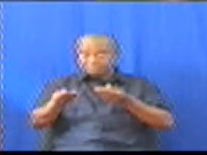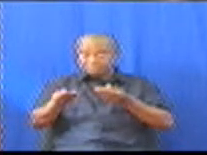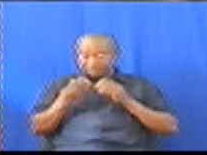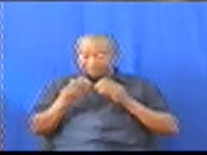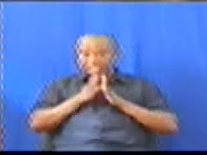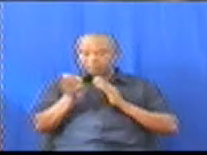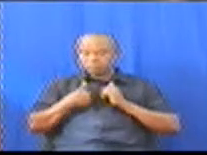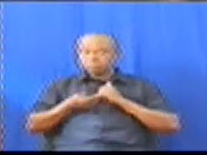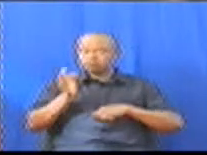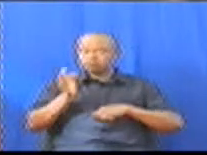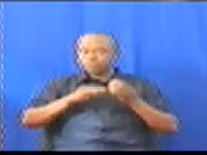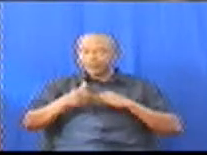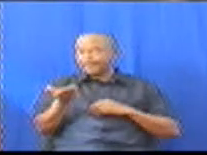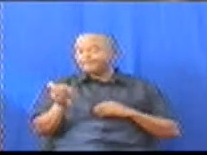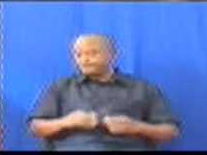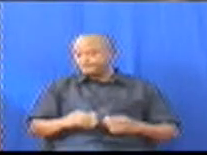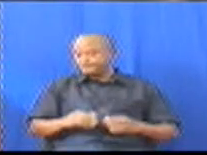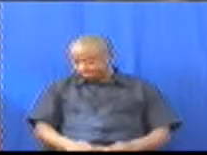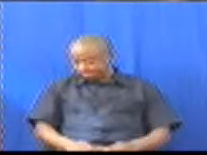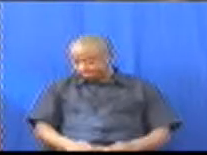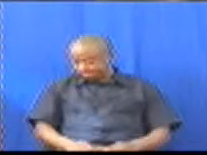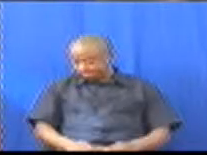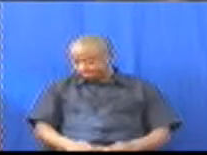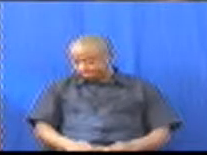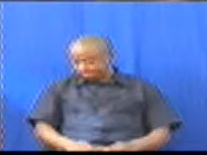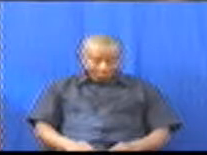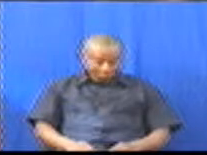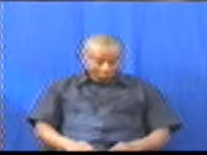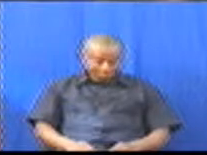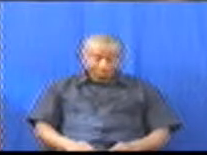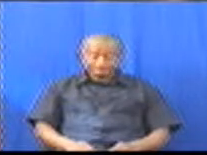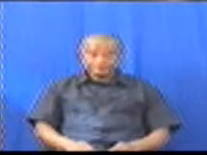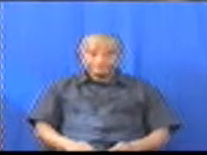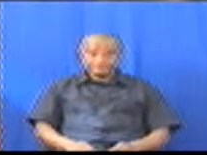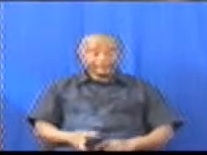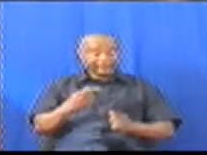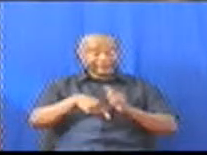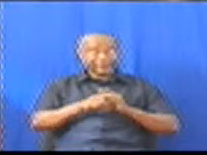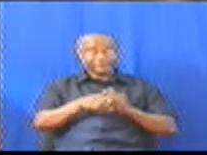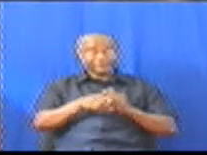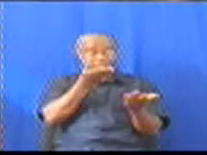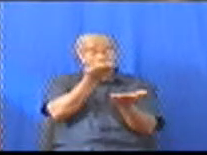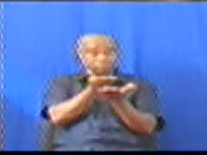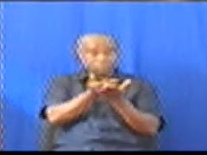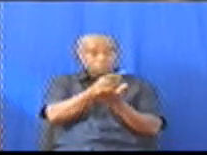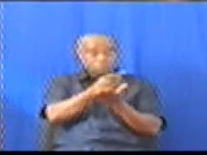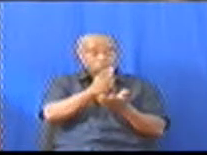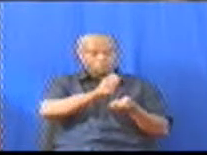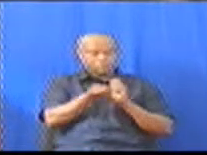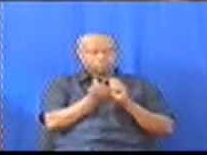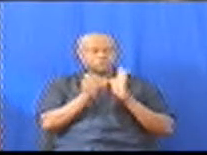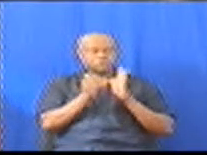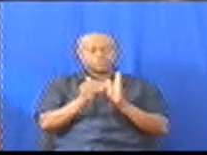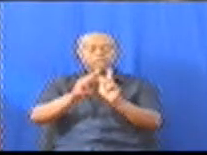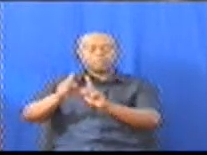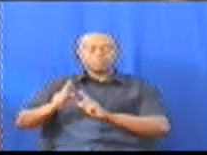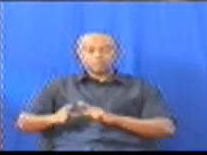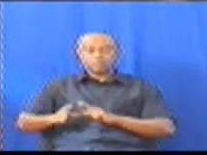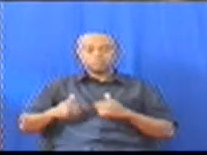kuchangia. Mheshimiwa naibu spika, muswada huu wa marekebisho ya sheria mbalimbali namba